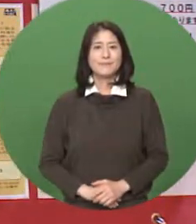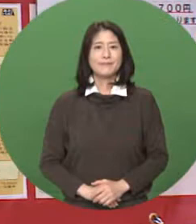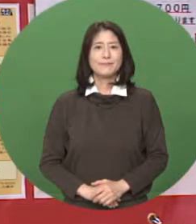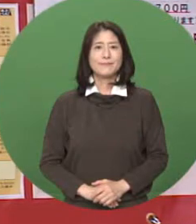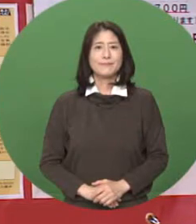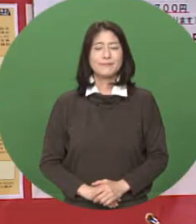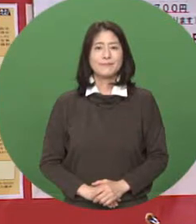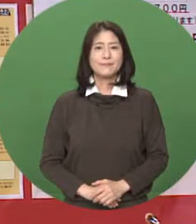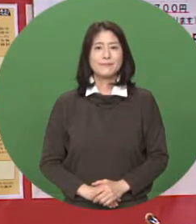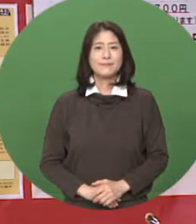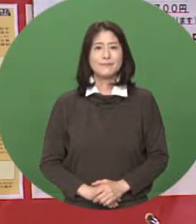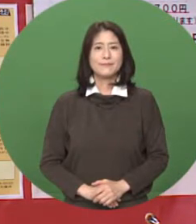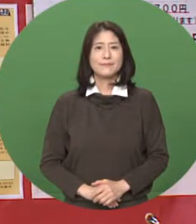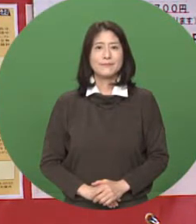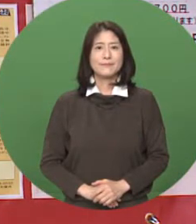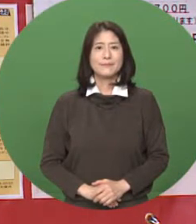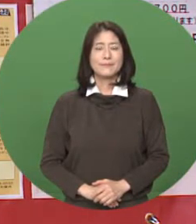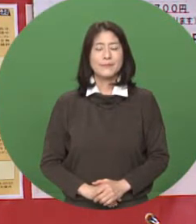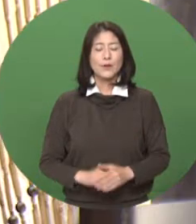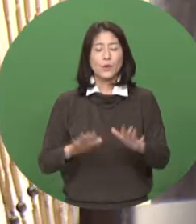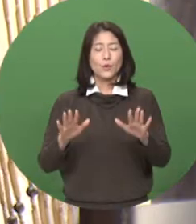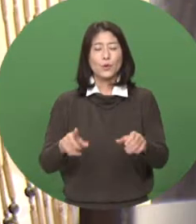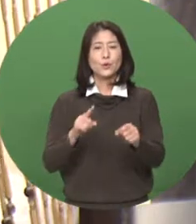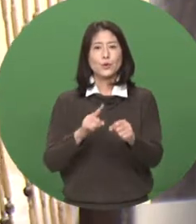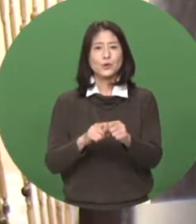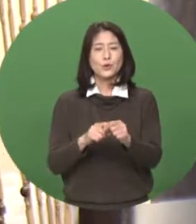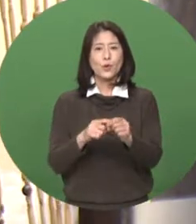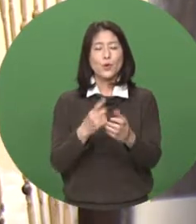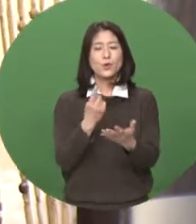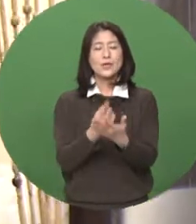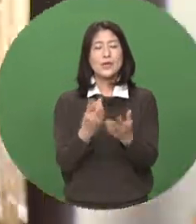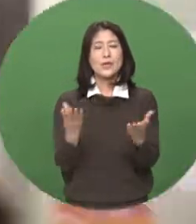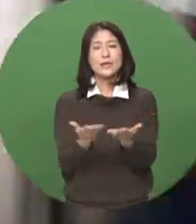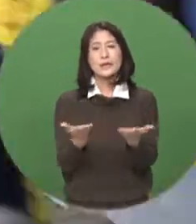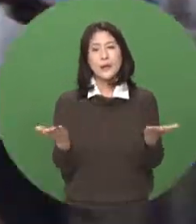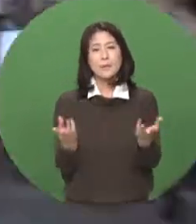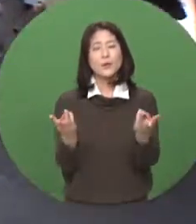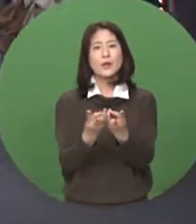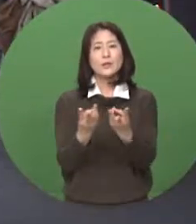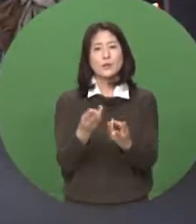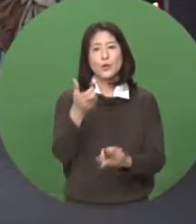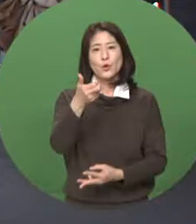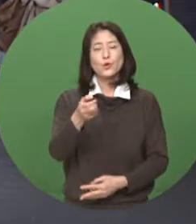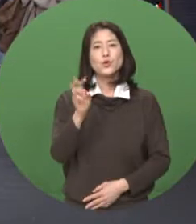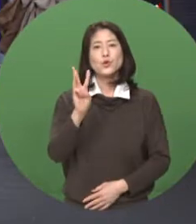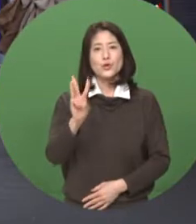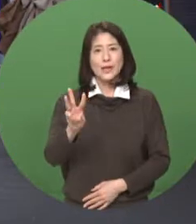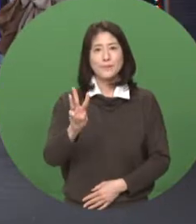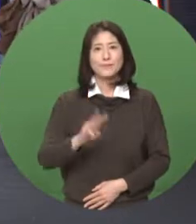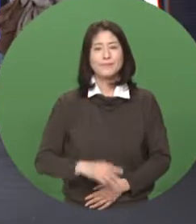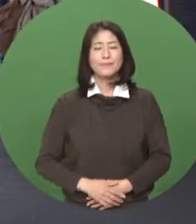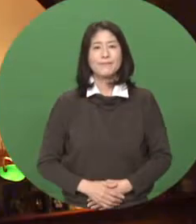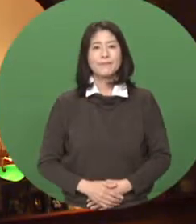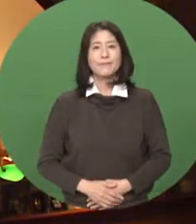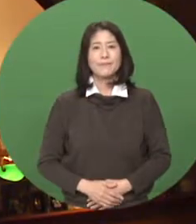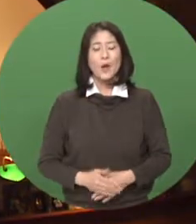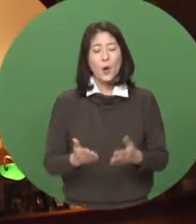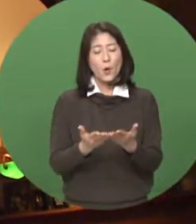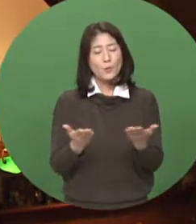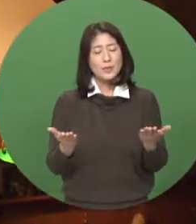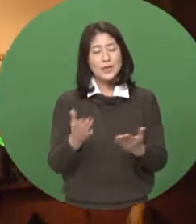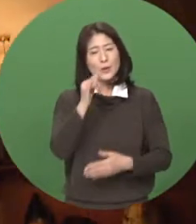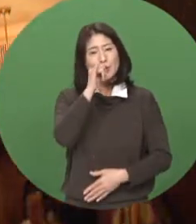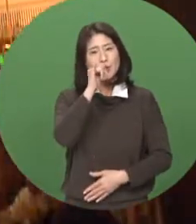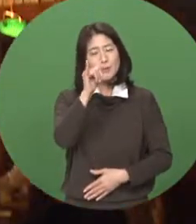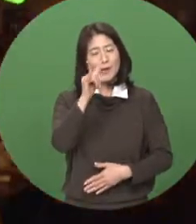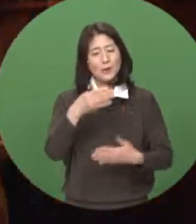。今年のバルには53店舗の飲食店が参加。お店自慢のバ